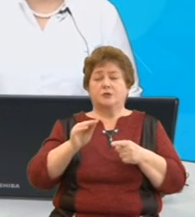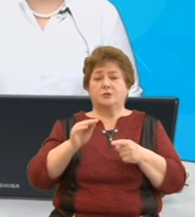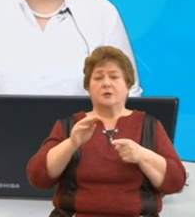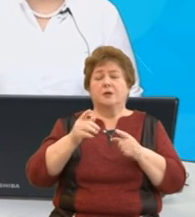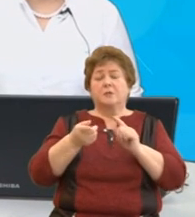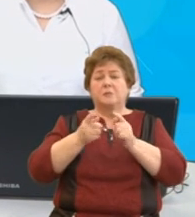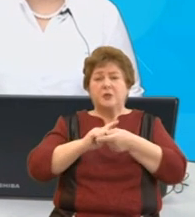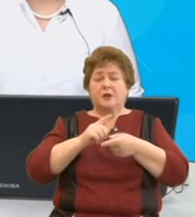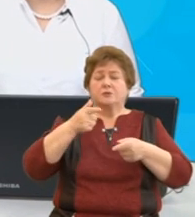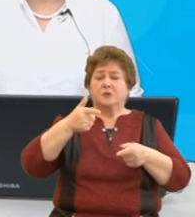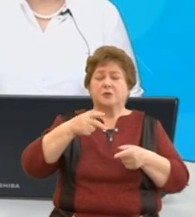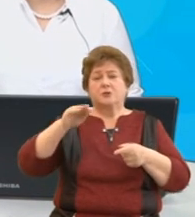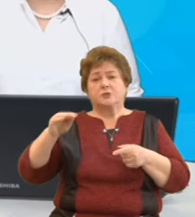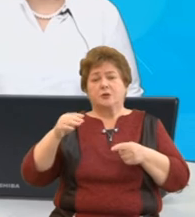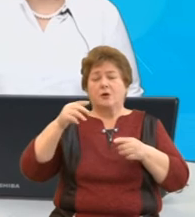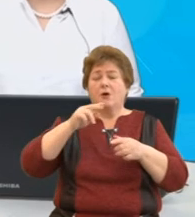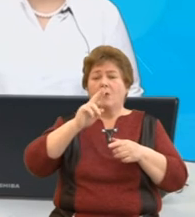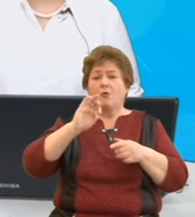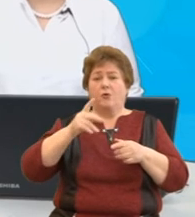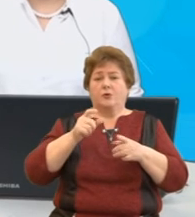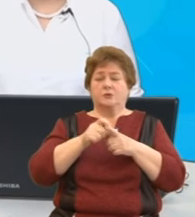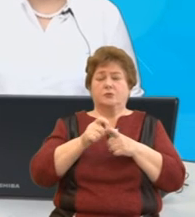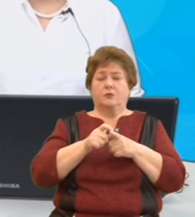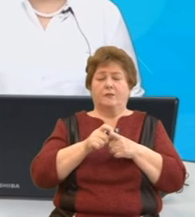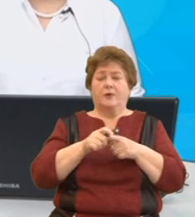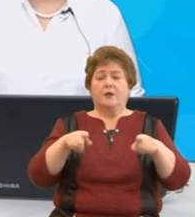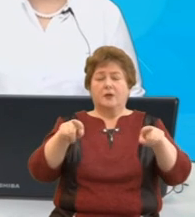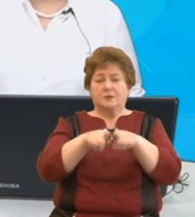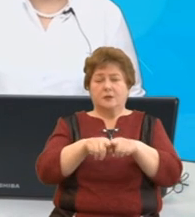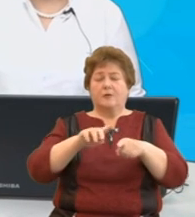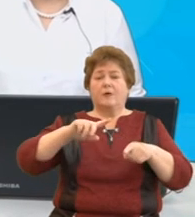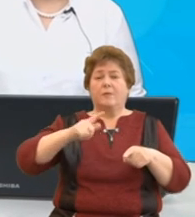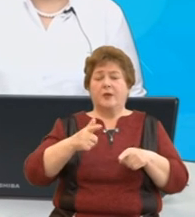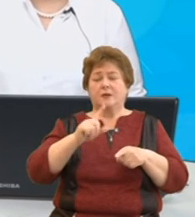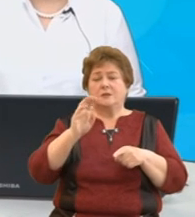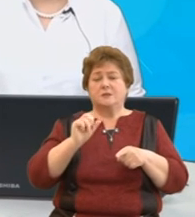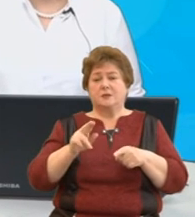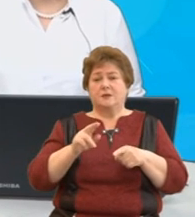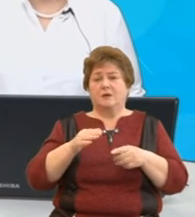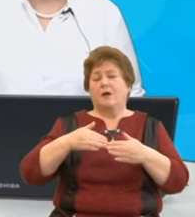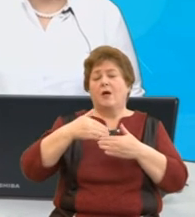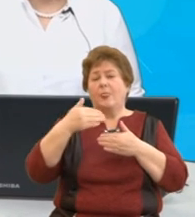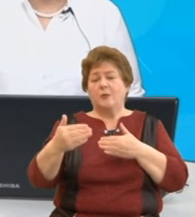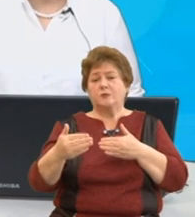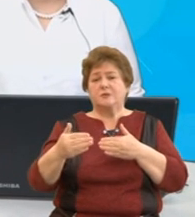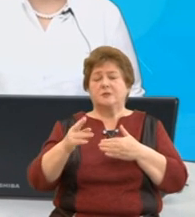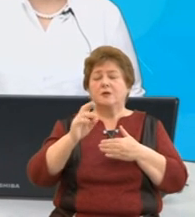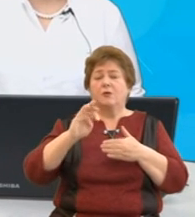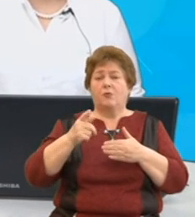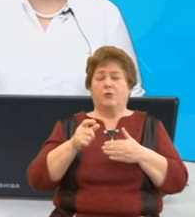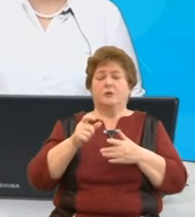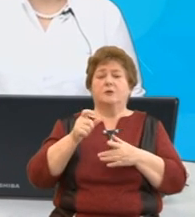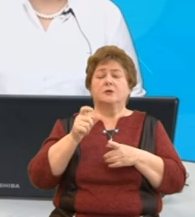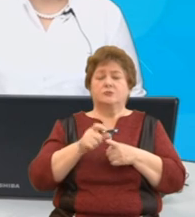согласных г и ж в корне слова а также мягкий знак относится корне